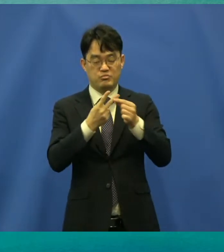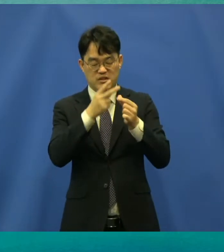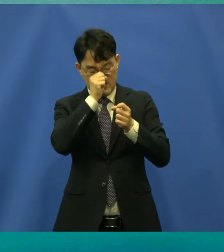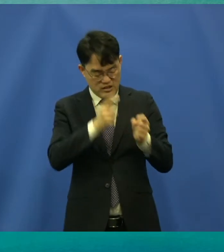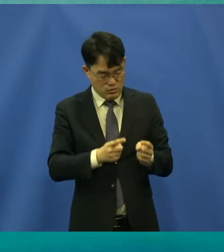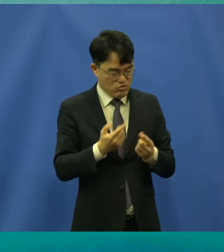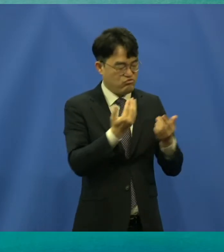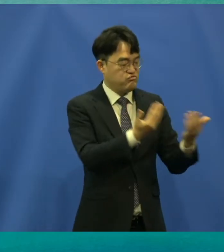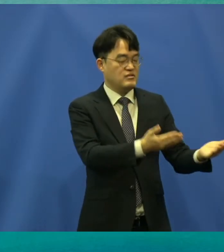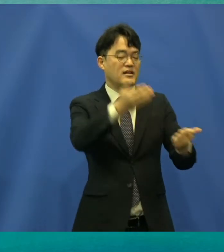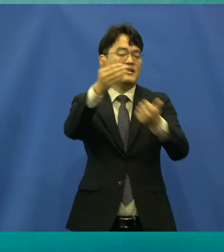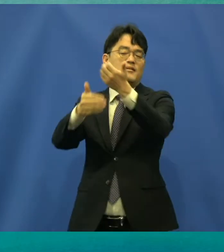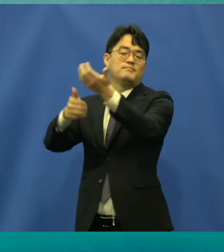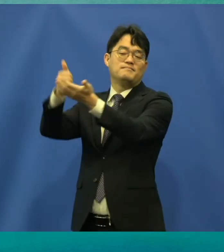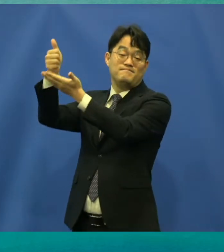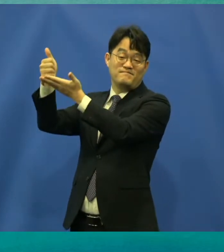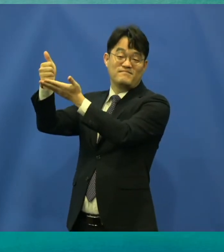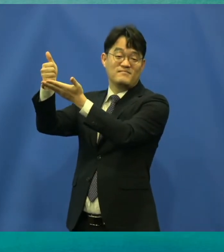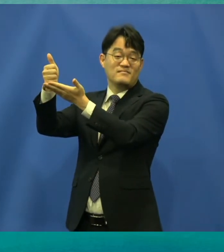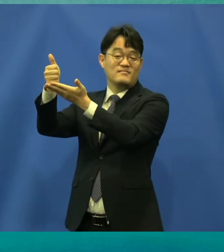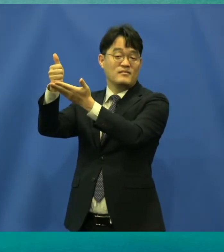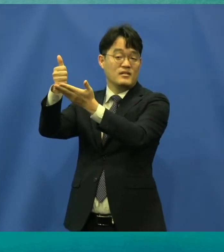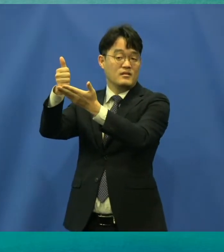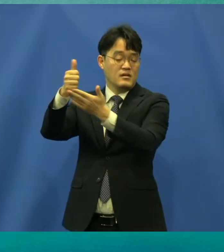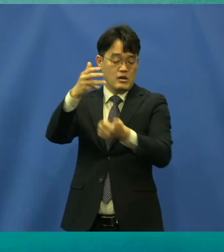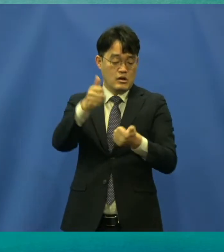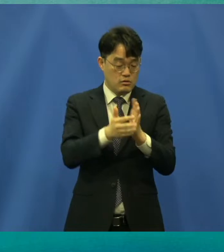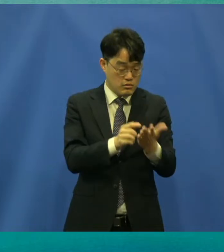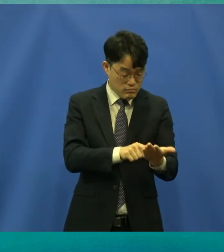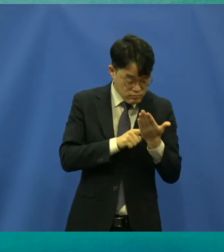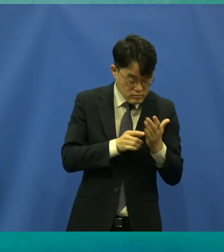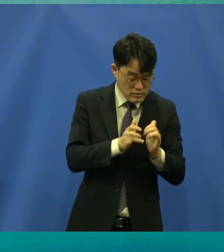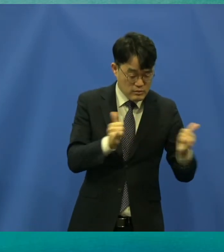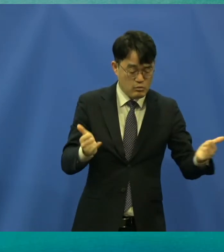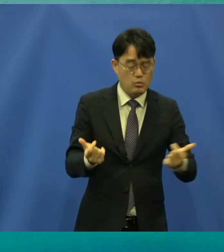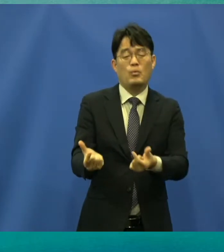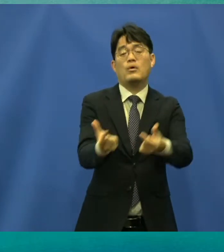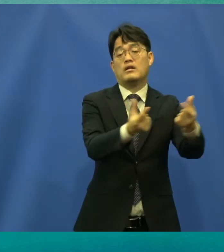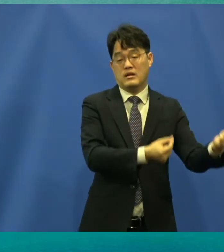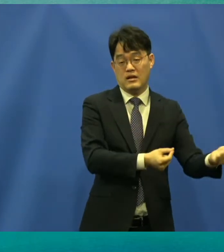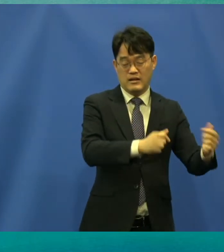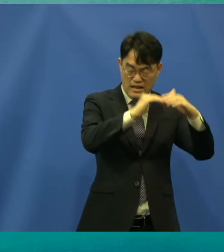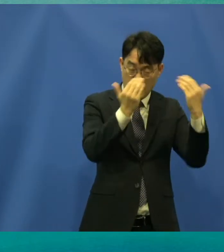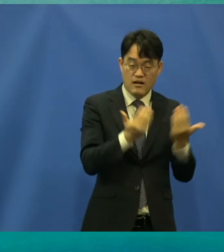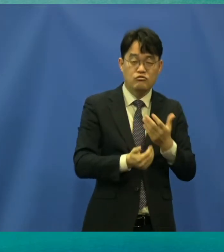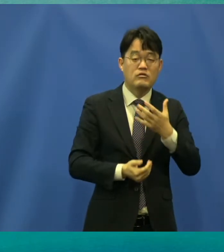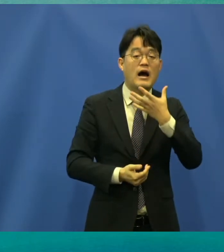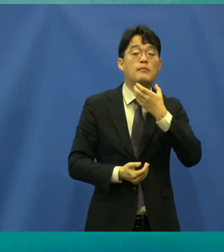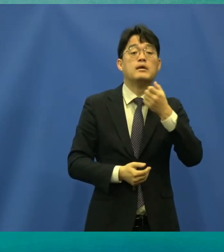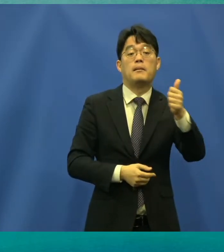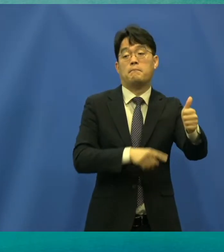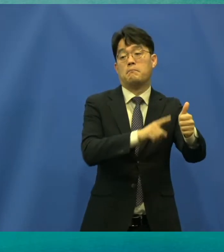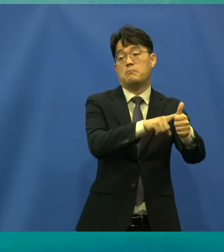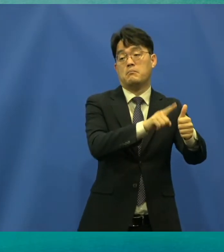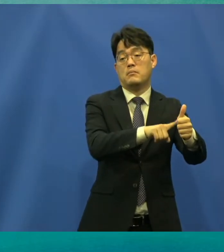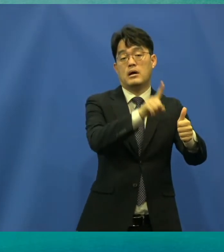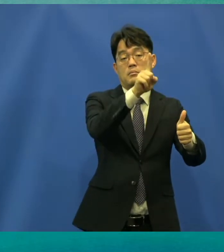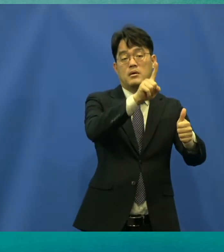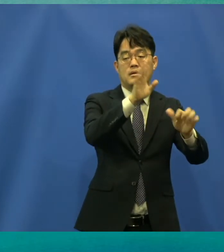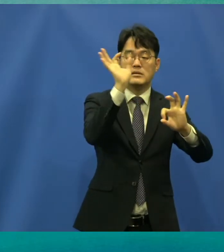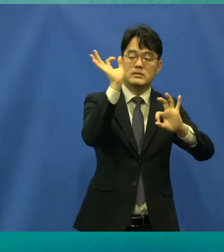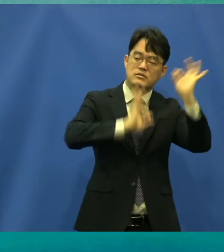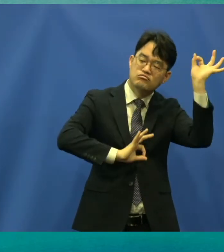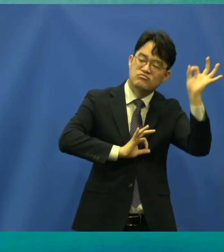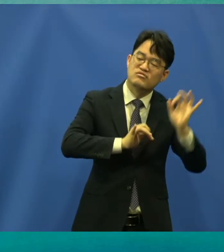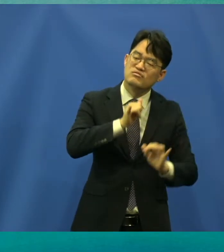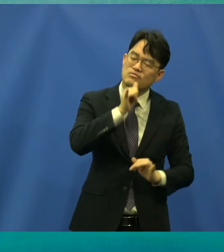성경에 나오는 모든 인물이 그렇습니다. 믿음의 조상이라 하던 아브라함도 마찬가지죠. 부르심을 받은 이후에 실수를